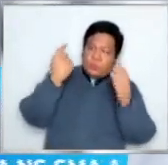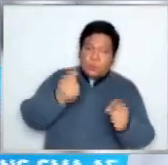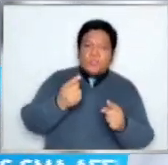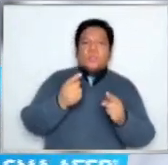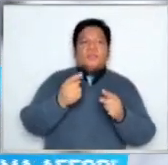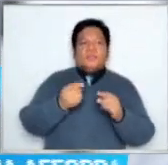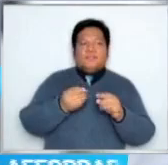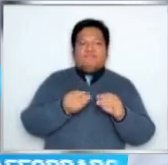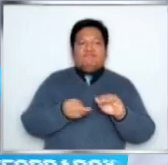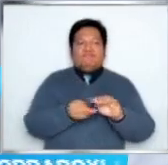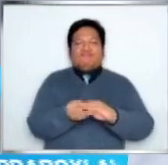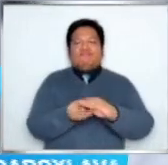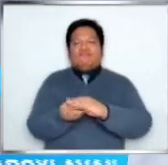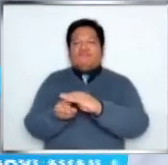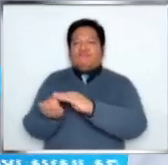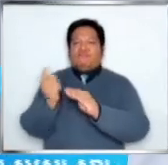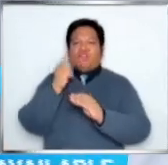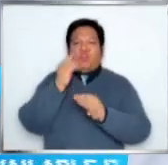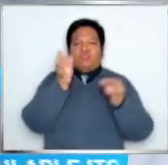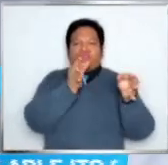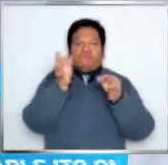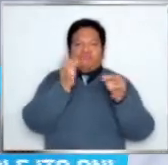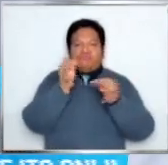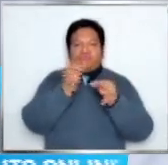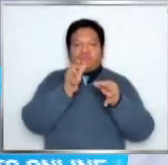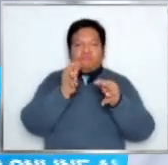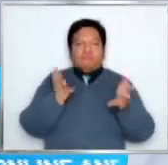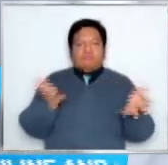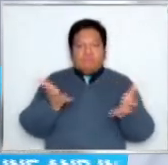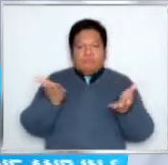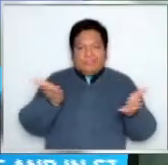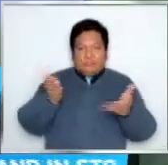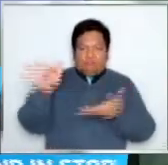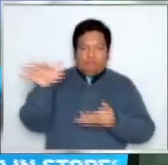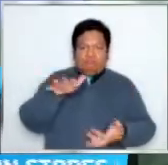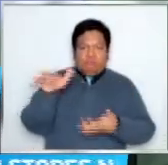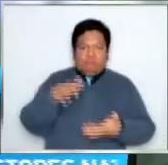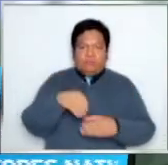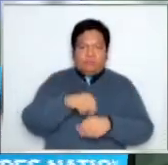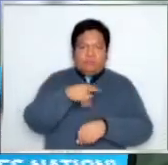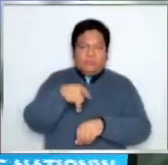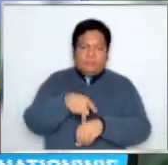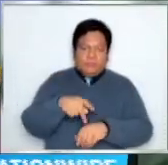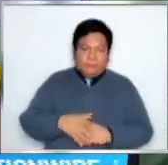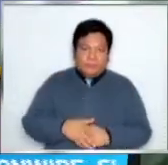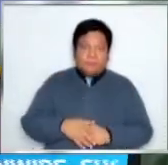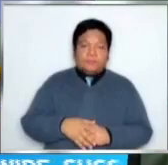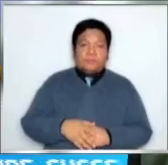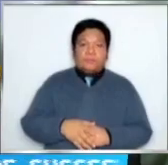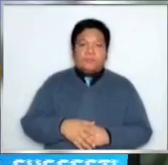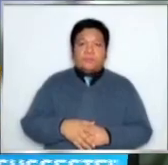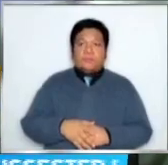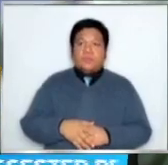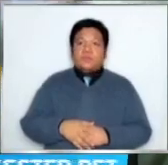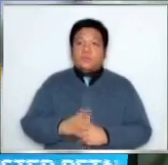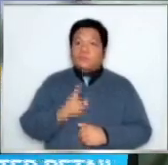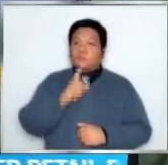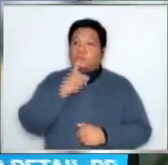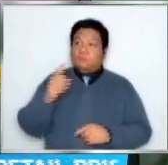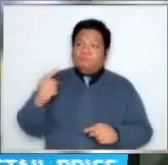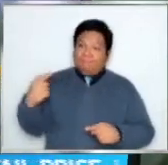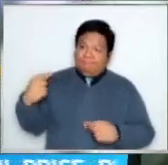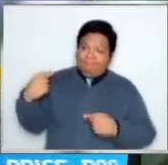illegal drug entries dito sa bansa. Mahaba-haba itong ginawa nating